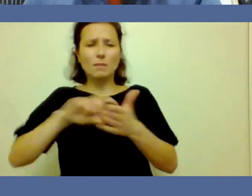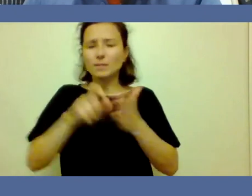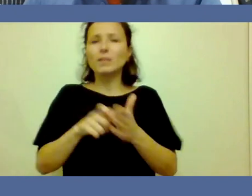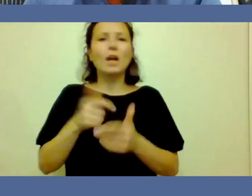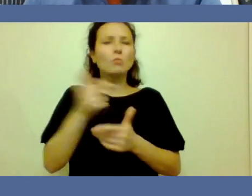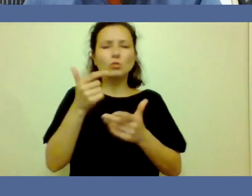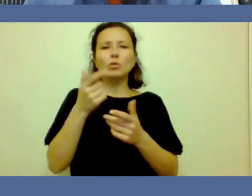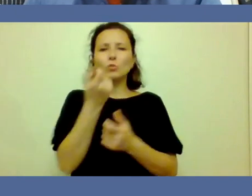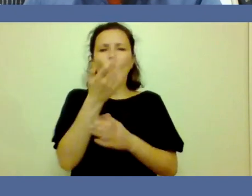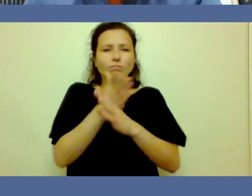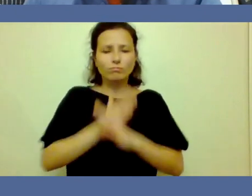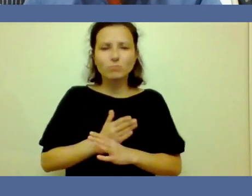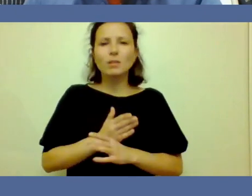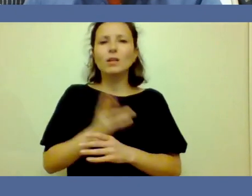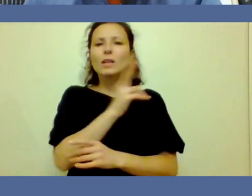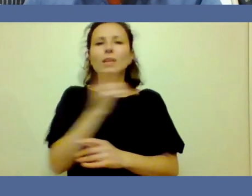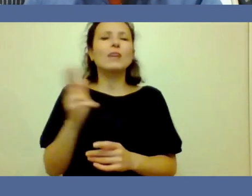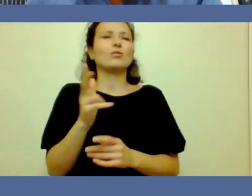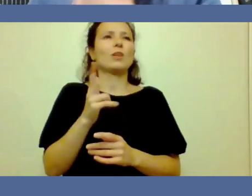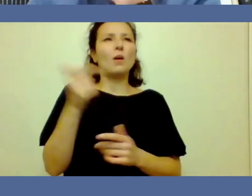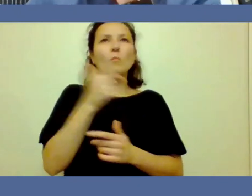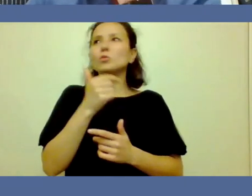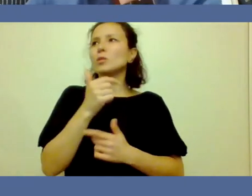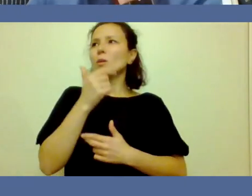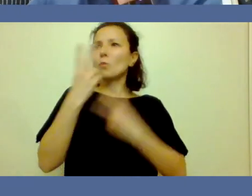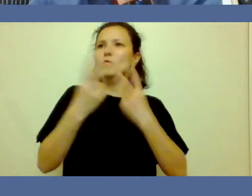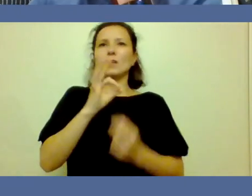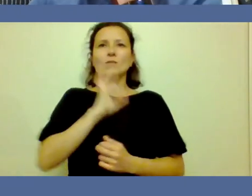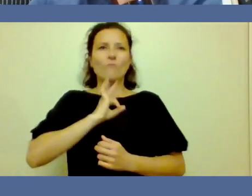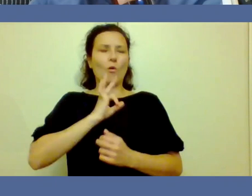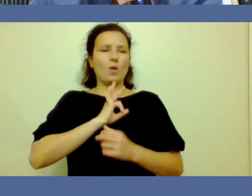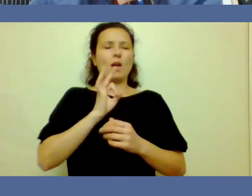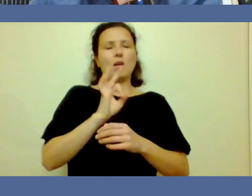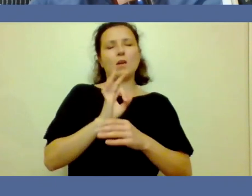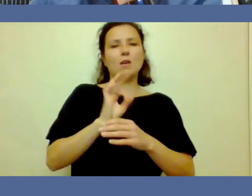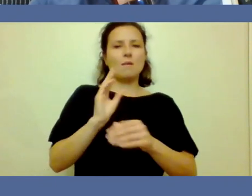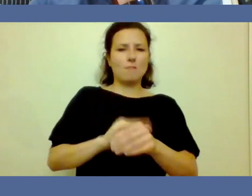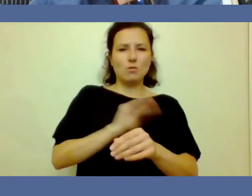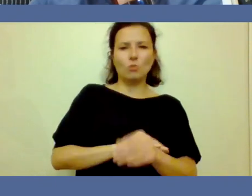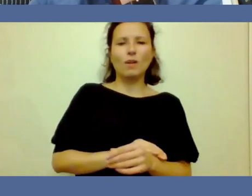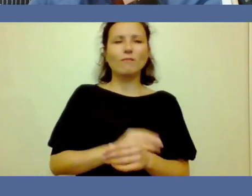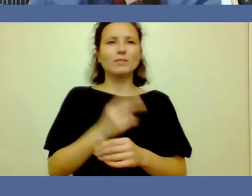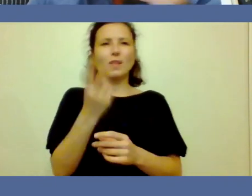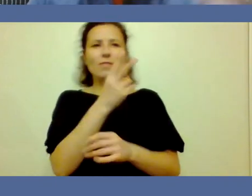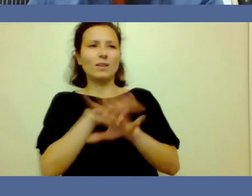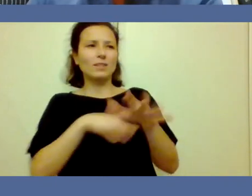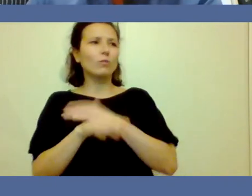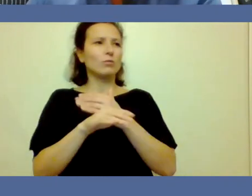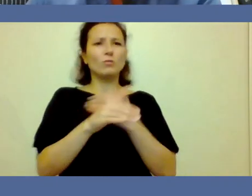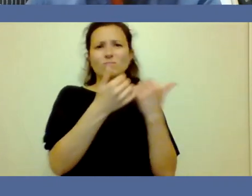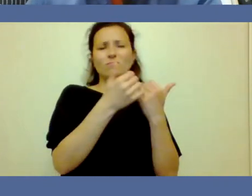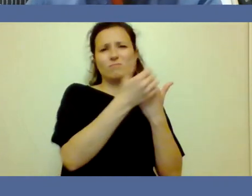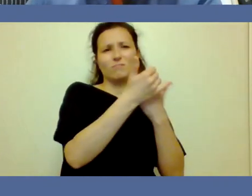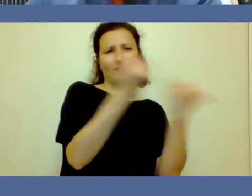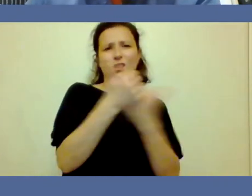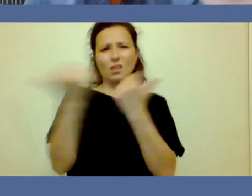z siebie. Wszystko to wychodzi z brzucha. Więc te dwa zawody są rewersem własnym. Ale pani